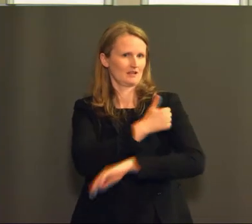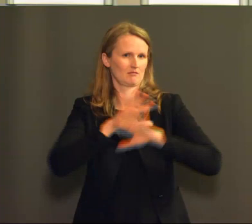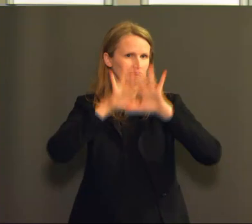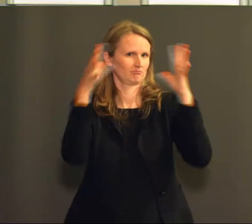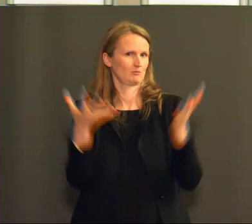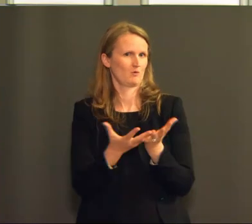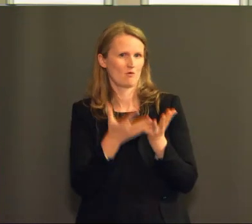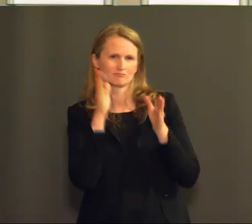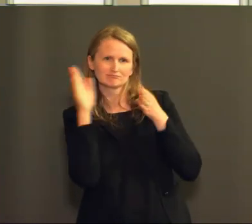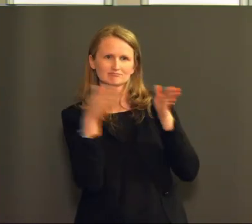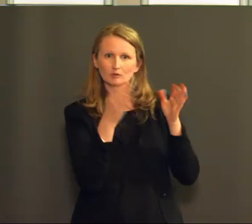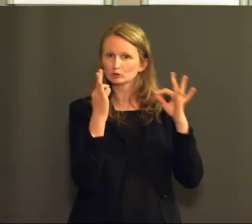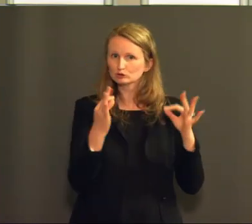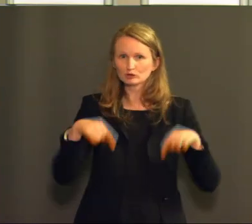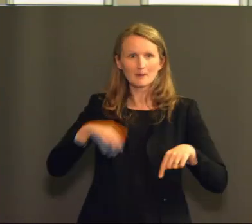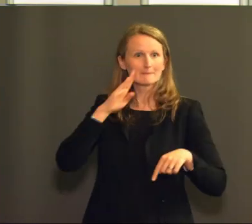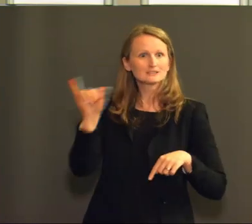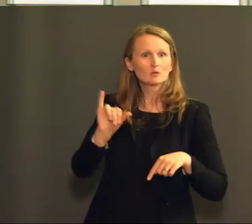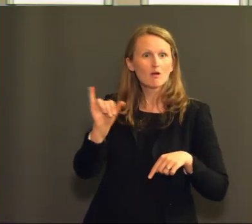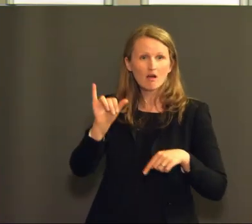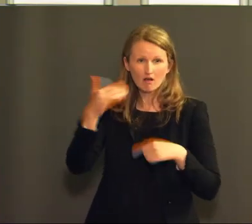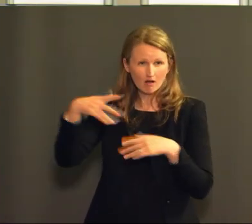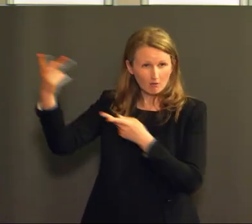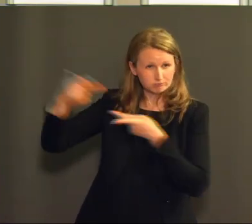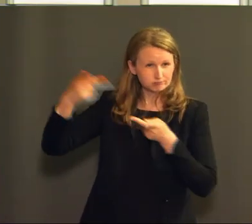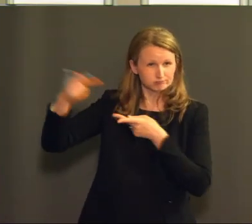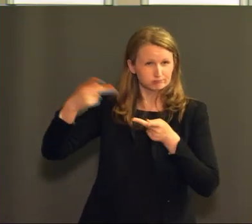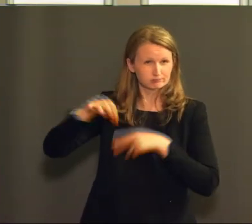pays, soit près de 900 000 doses.